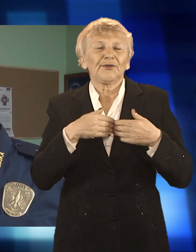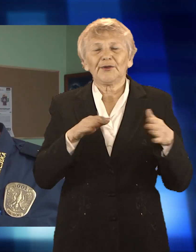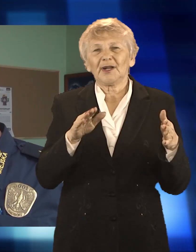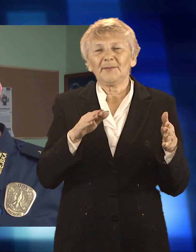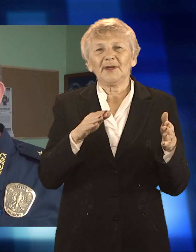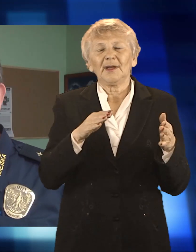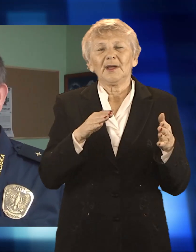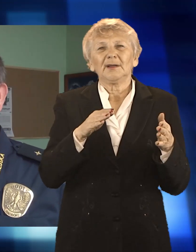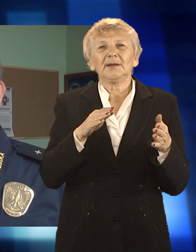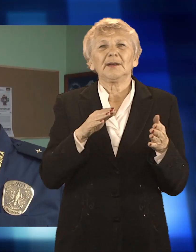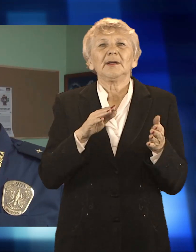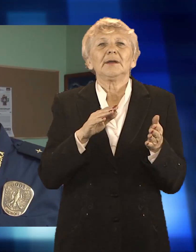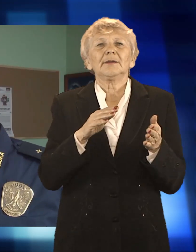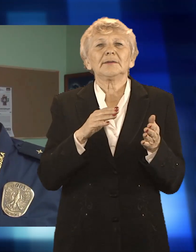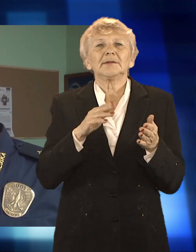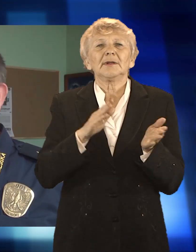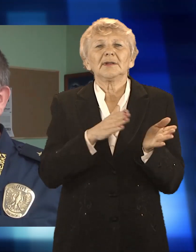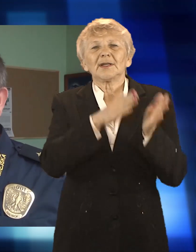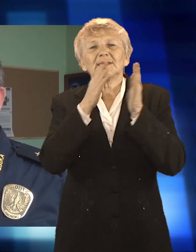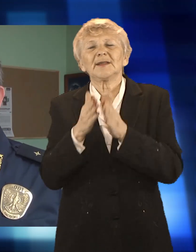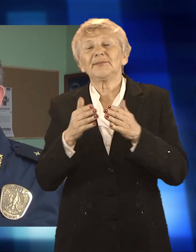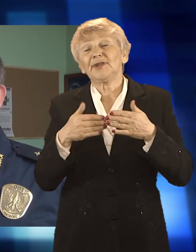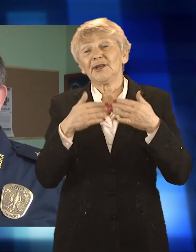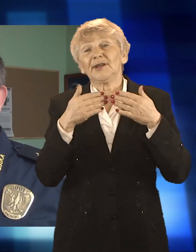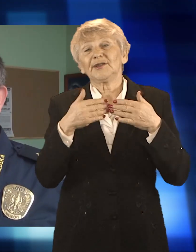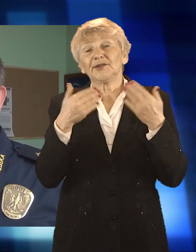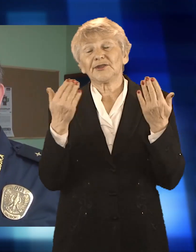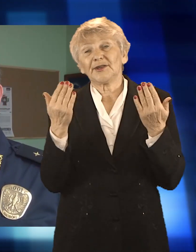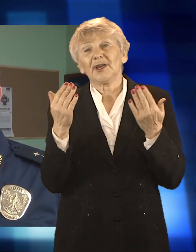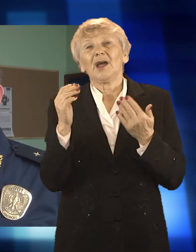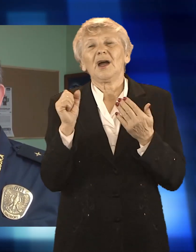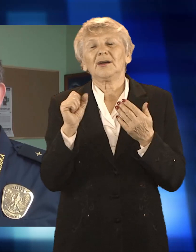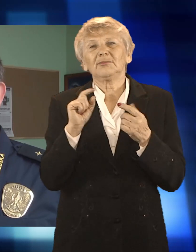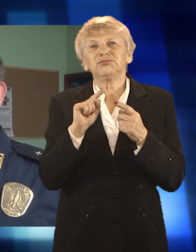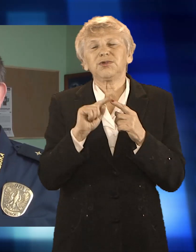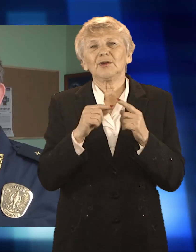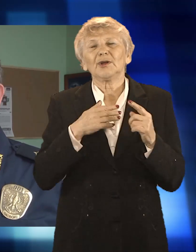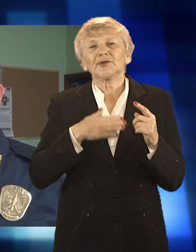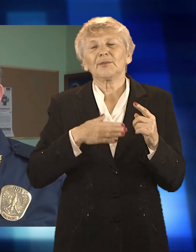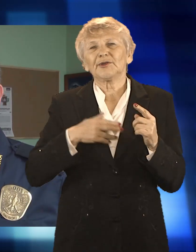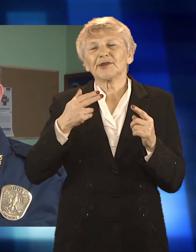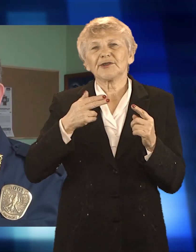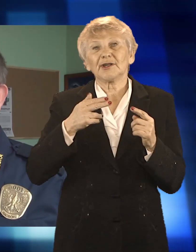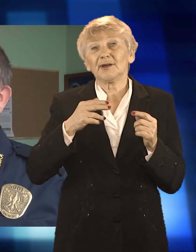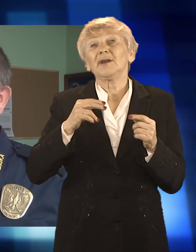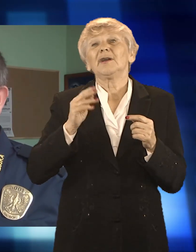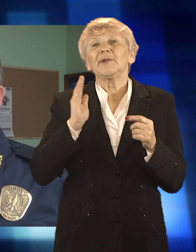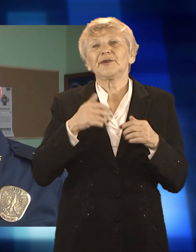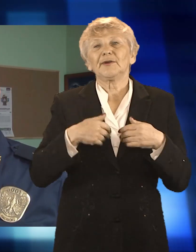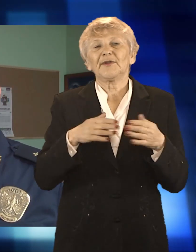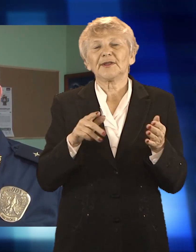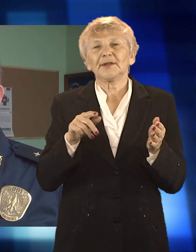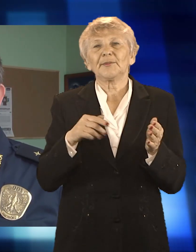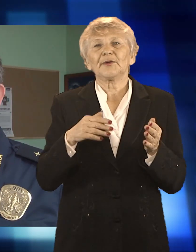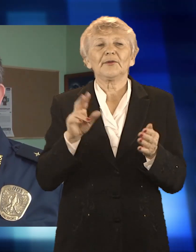przykład następnego dnia lub po sobocie, niedzielę, dopiero w poniedziałek, a jeżeli ktoś zauważy i ma podejrzenie spalania odpadów, jak